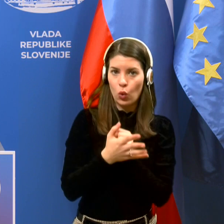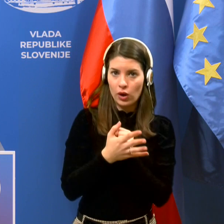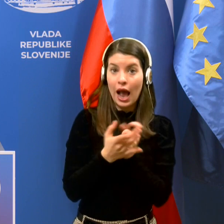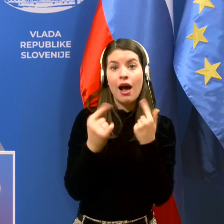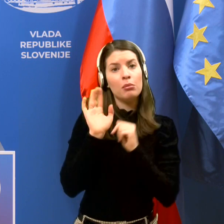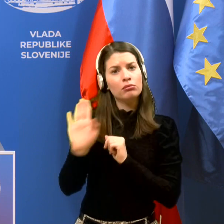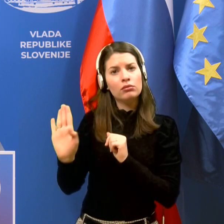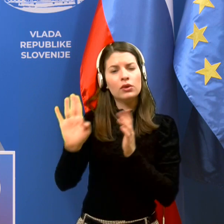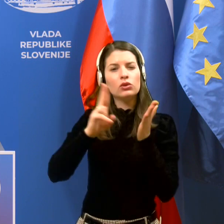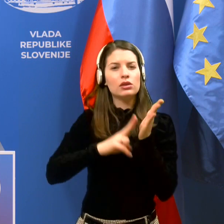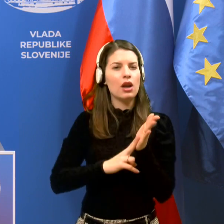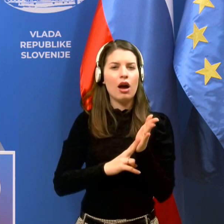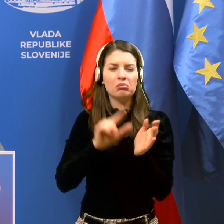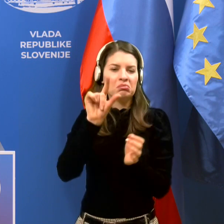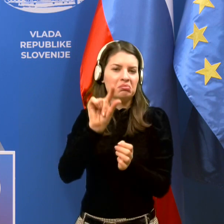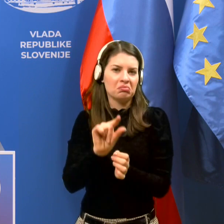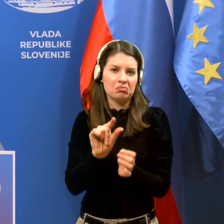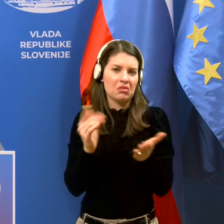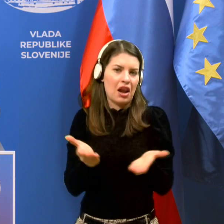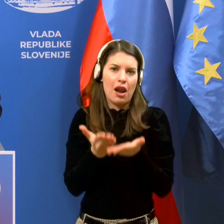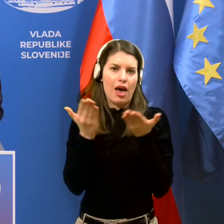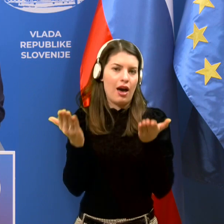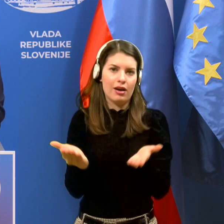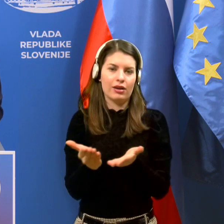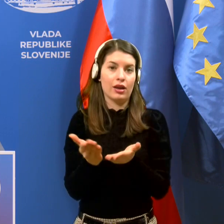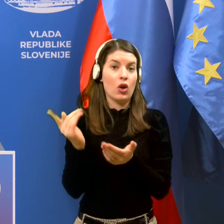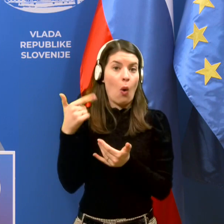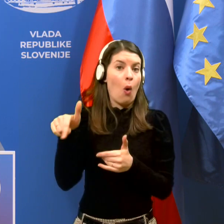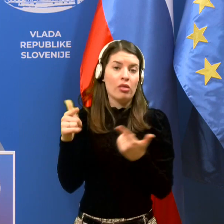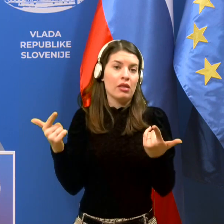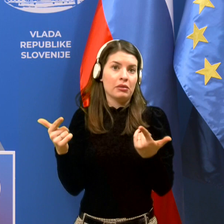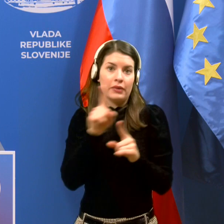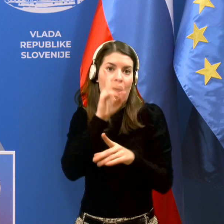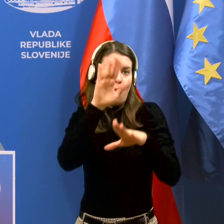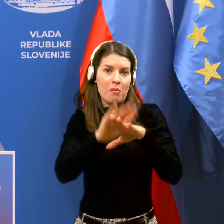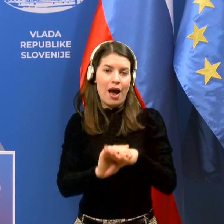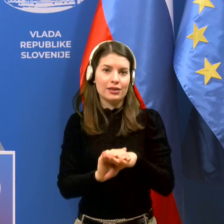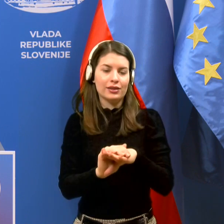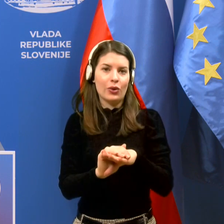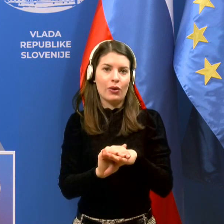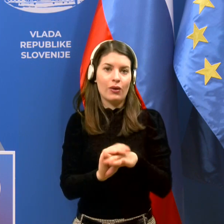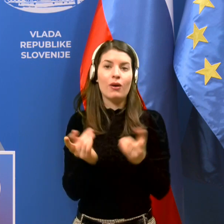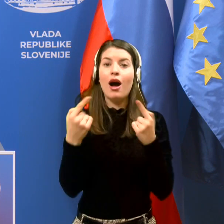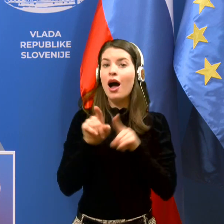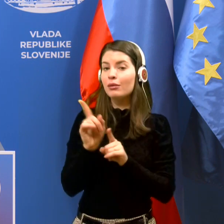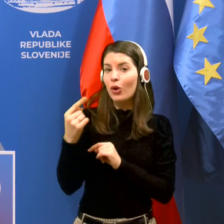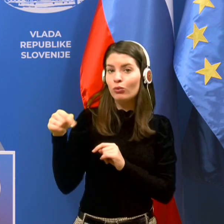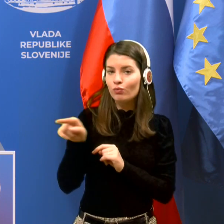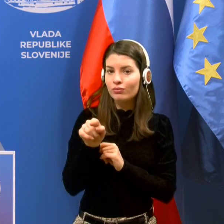ti znaki tako blagi, da jih lahko sami spregledajo ali pa nanje